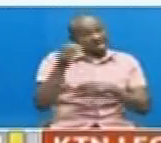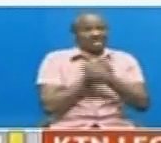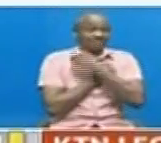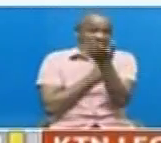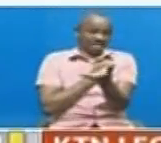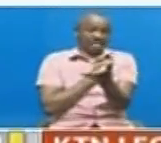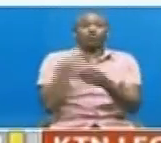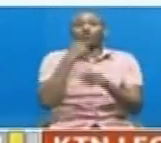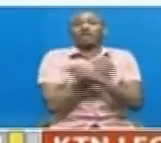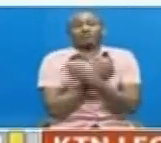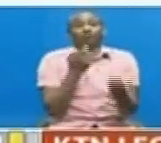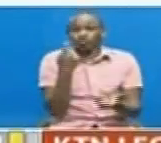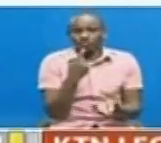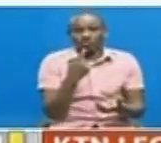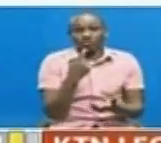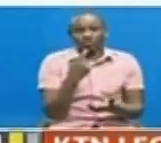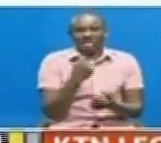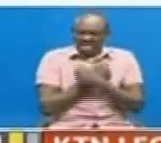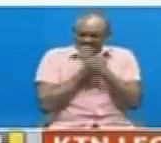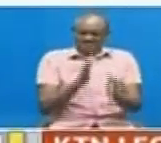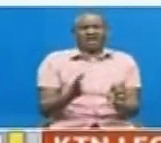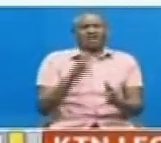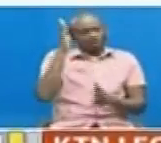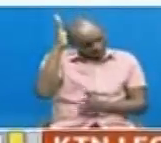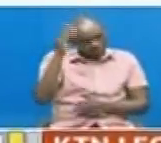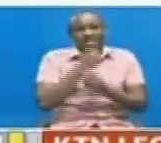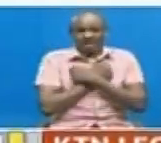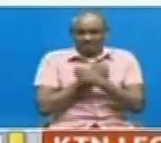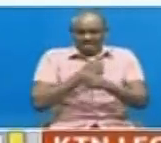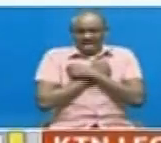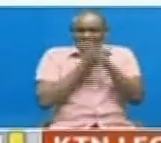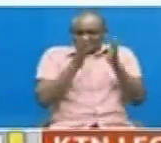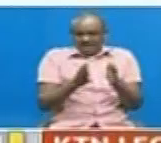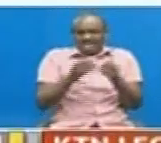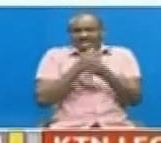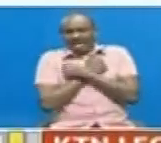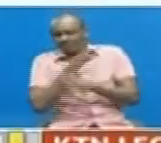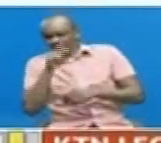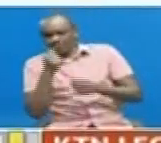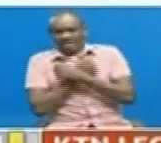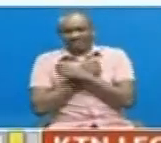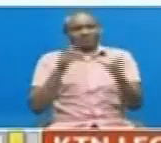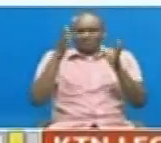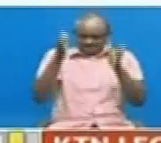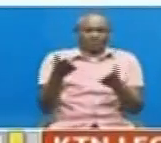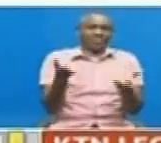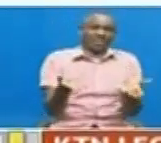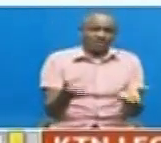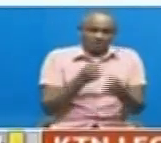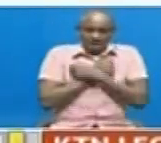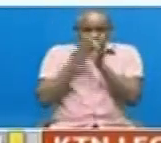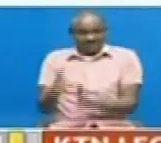Mm-hmm. Anayependa ni nani? Naam. Si a lover. Mm-hmm. If God is love then mm-hmm. can you separate the lover from love? Okay. Definitely can't. Mm-hmm. But